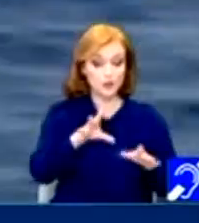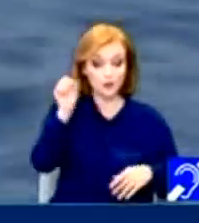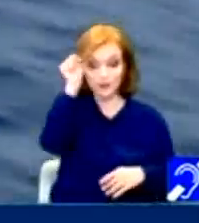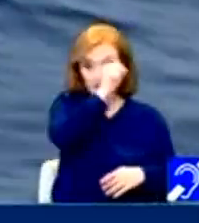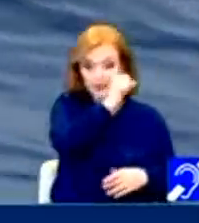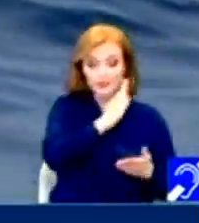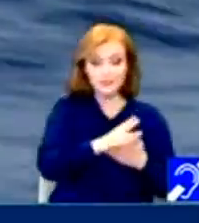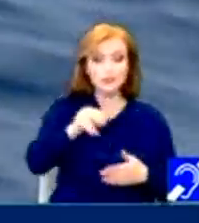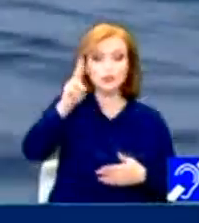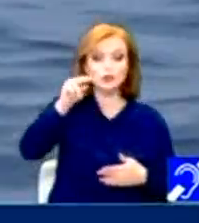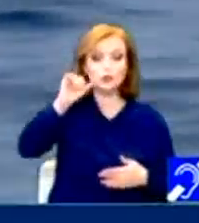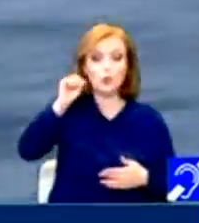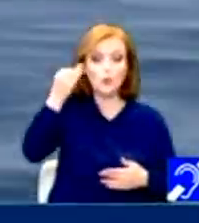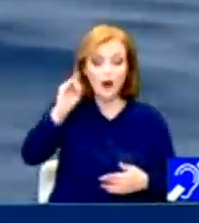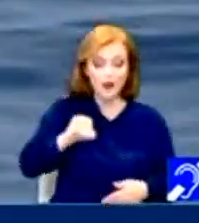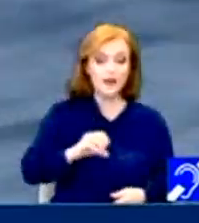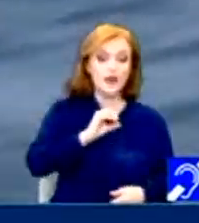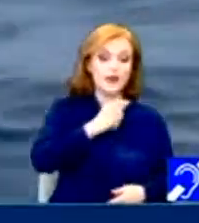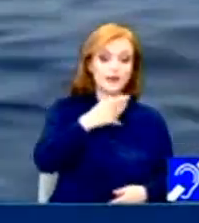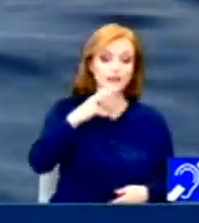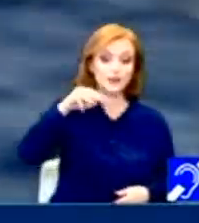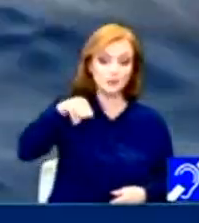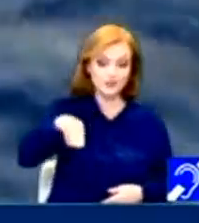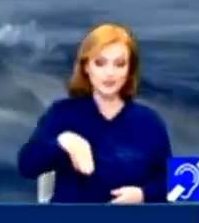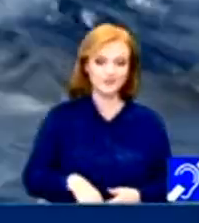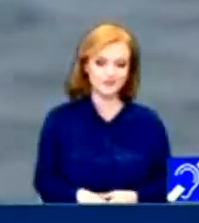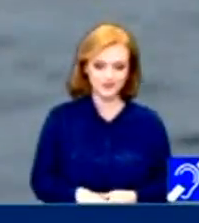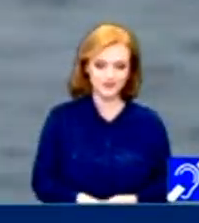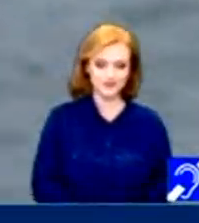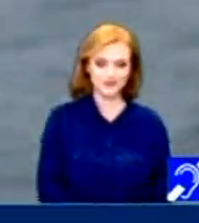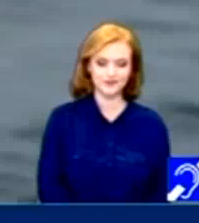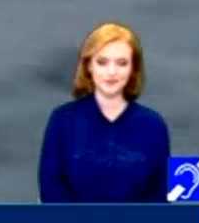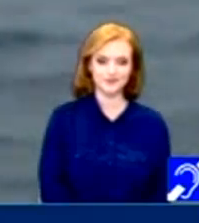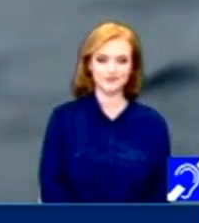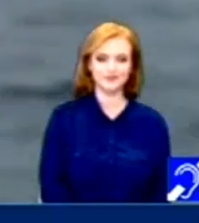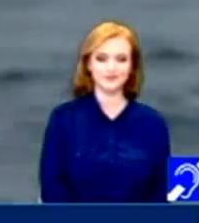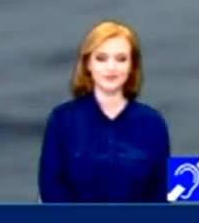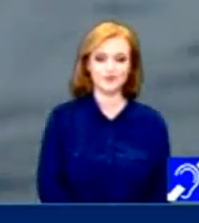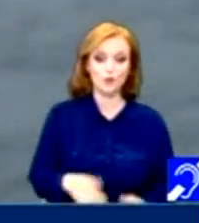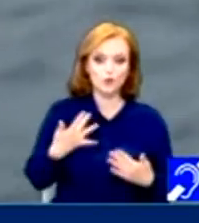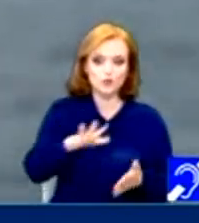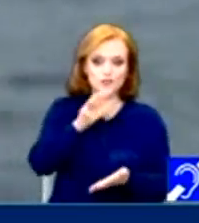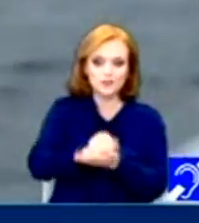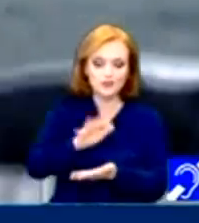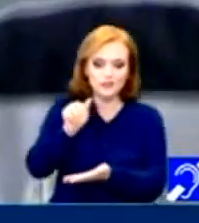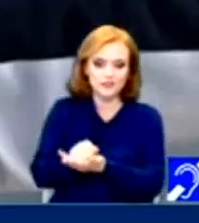iarnă sunt Dubai și Egipt. Zborurile charter din 30 decembrie spre stațiunile de la Marea Roșie sunt ocupate